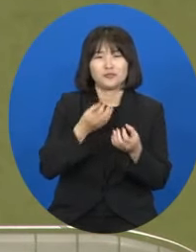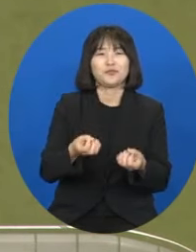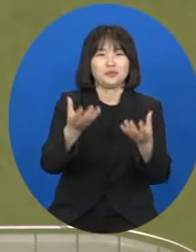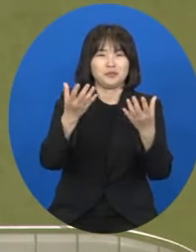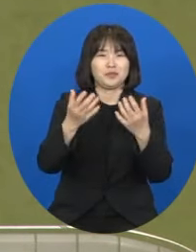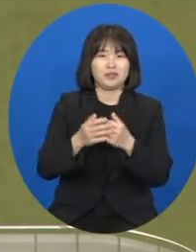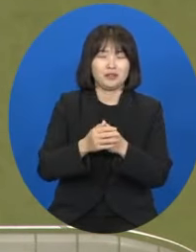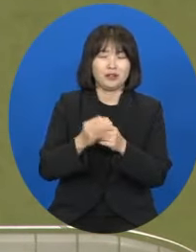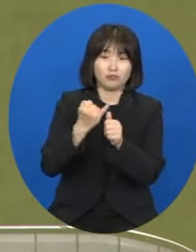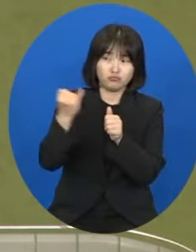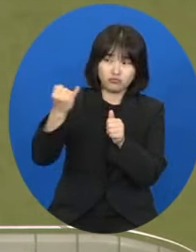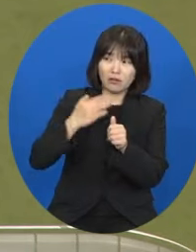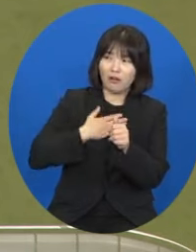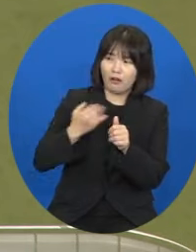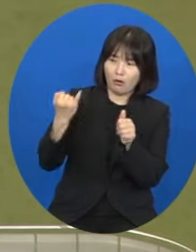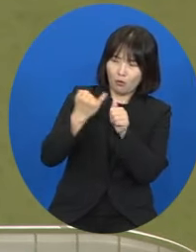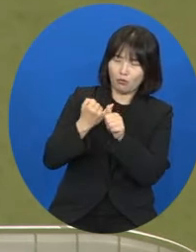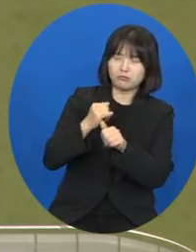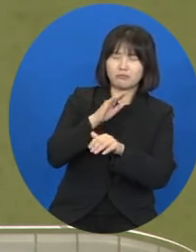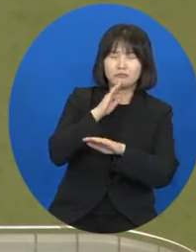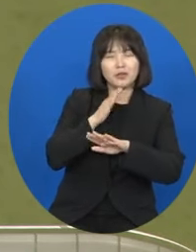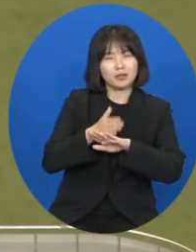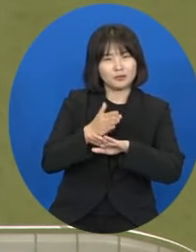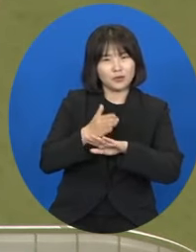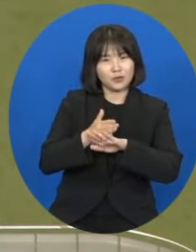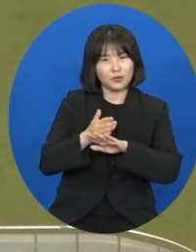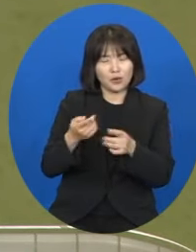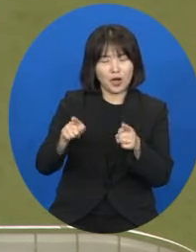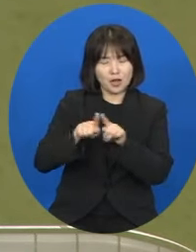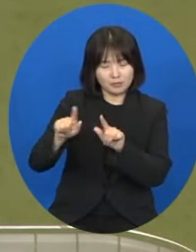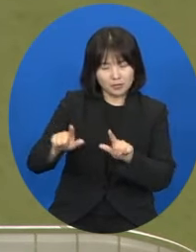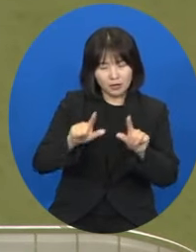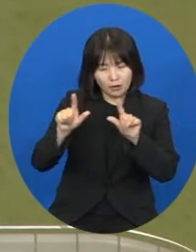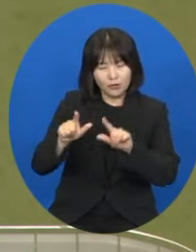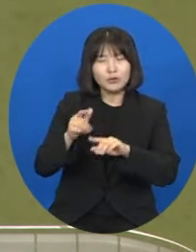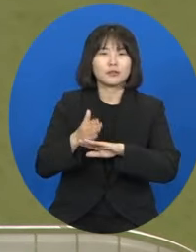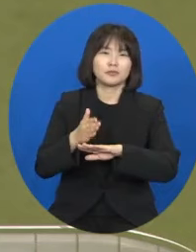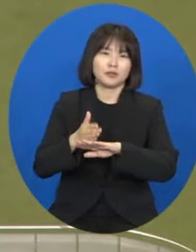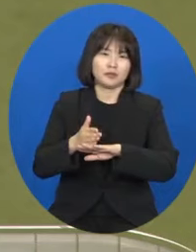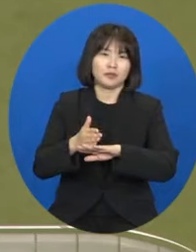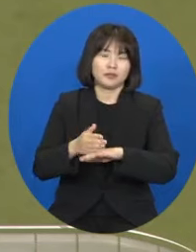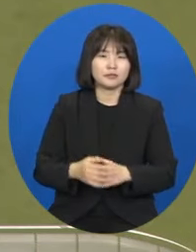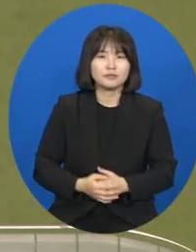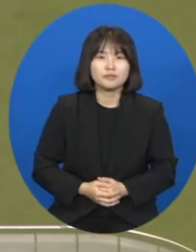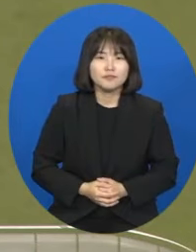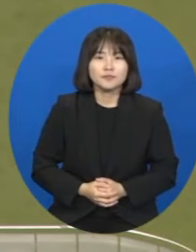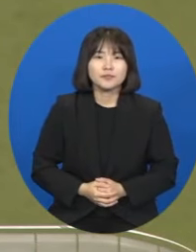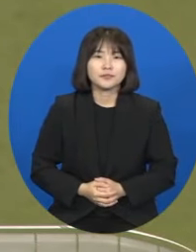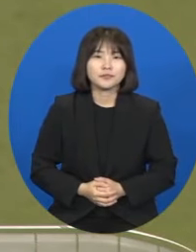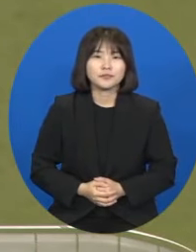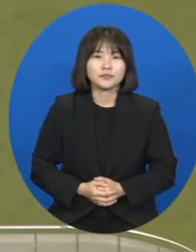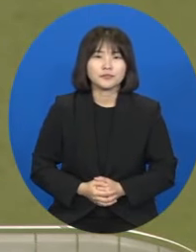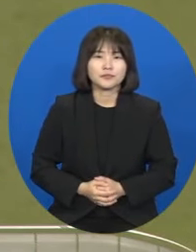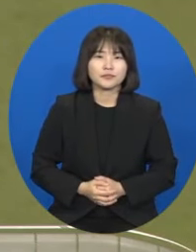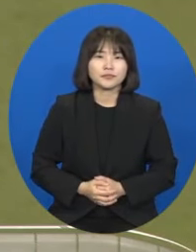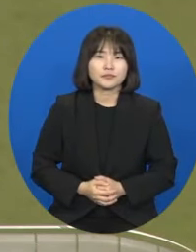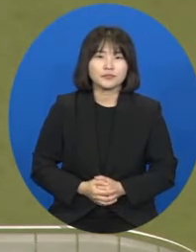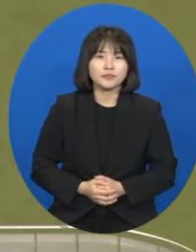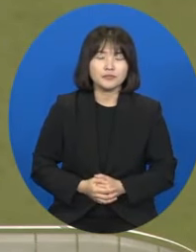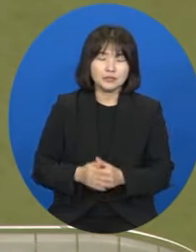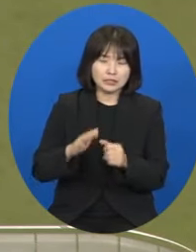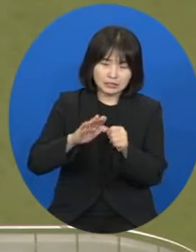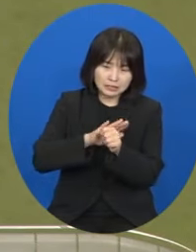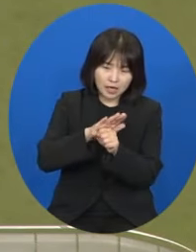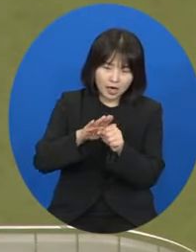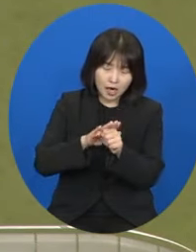얼마나 감사해요. 나랑 결혼해서 감사하고 함께 있는 것도 감사하고 그 사랑과 또한 그 결실로 결혼을